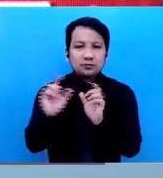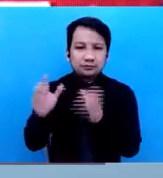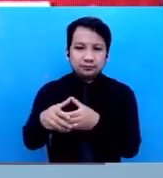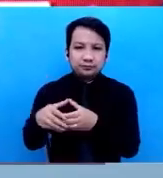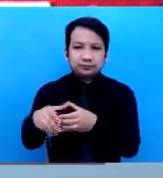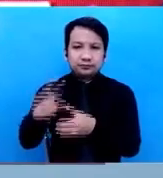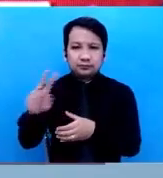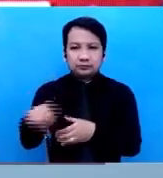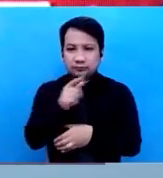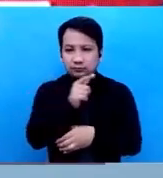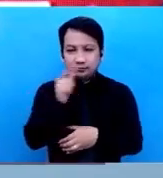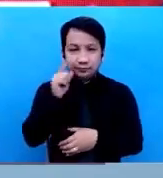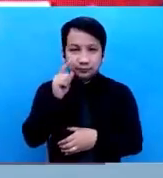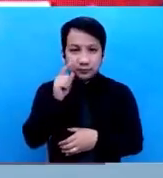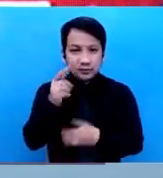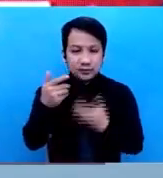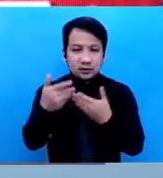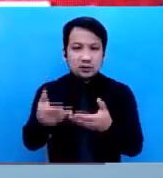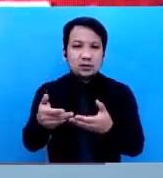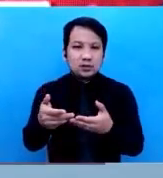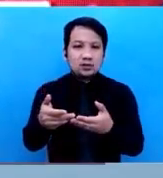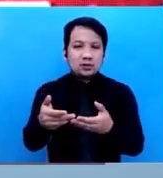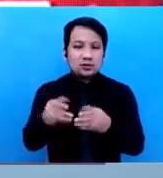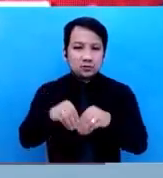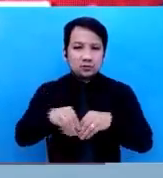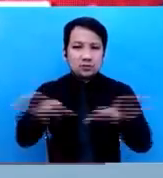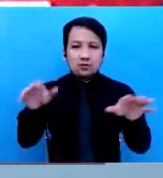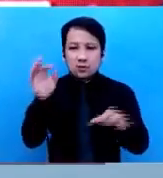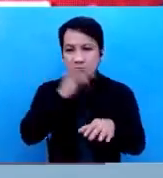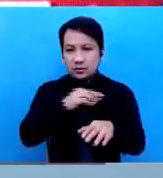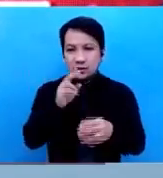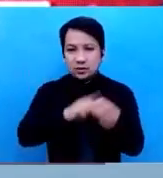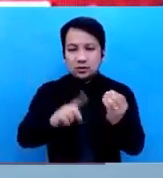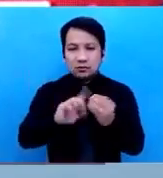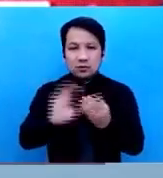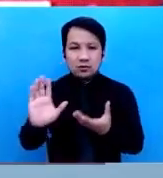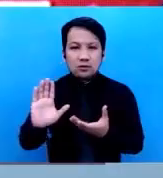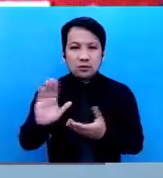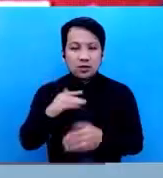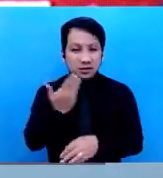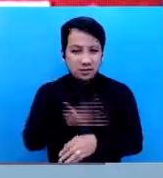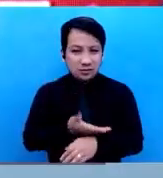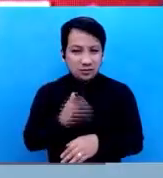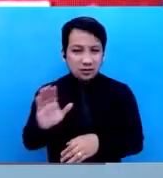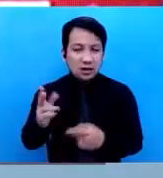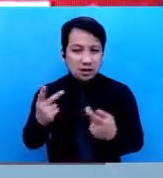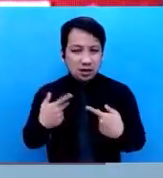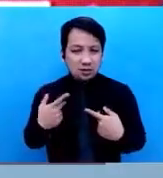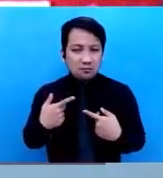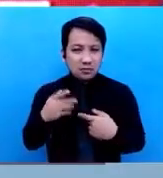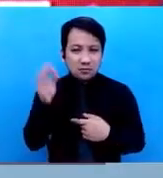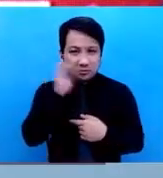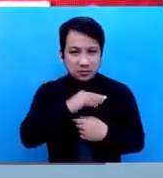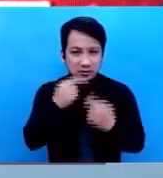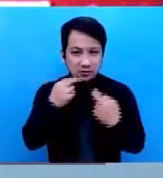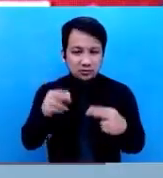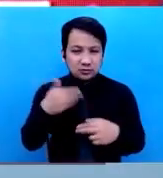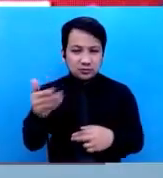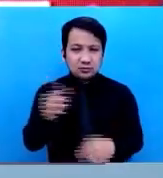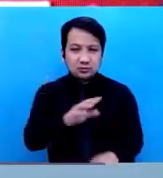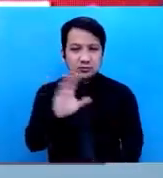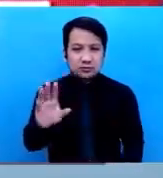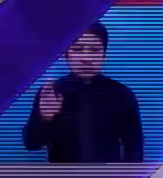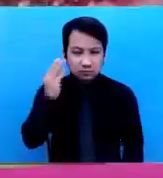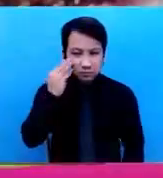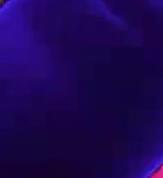Lenny Robredo tinibag ang ipinakakalat na fake news tungkol sa isa sa kanyang mga anak. Nasa frontline ng balitang yan, Simon Gualvez.